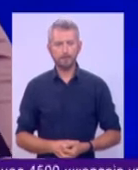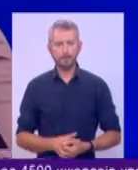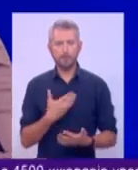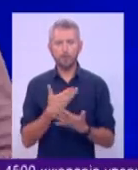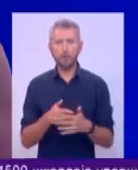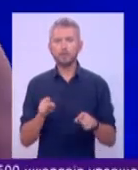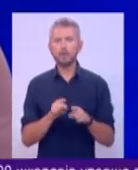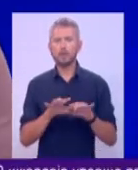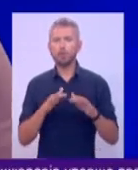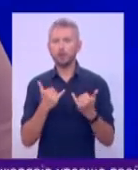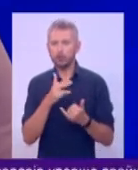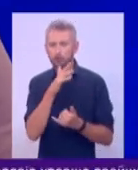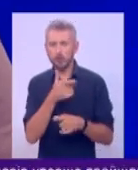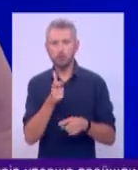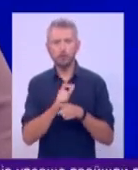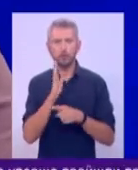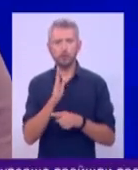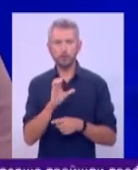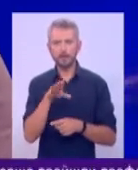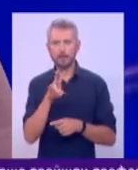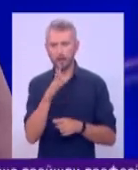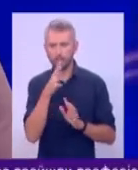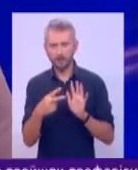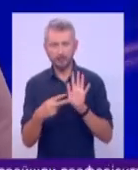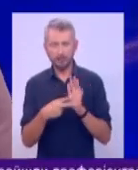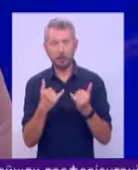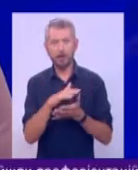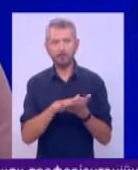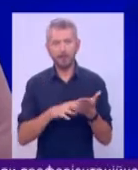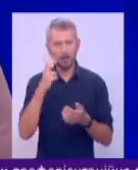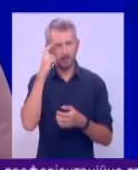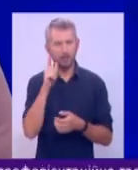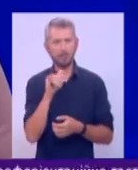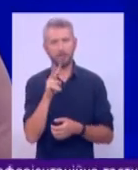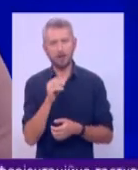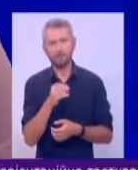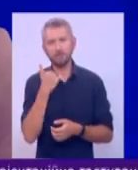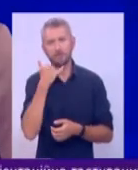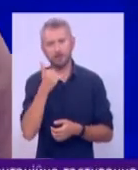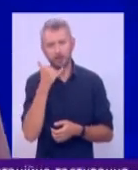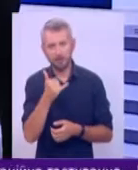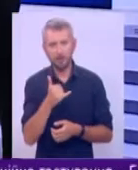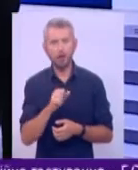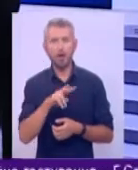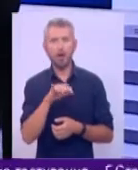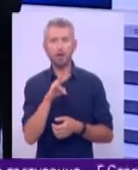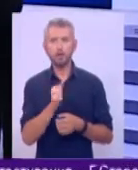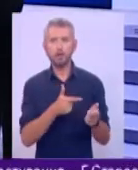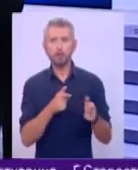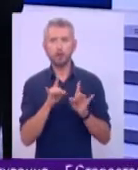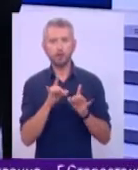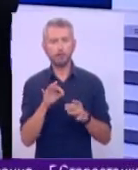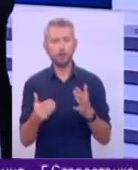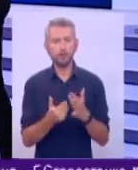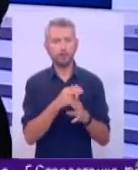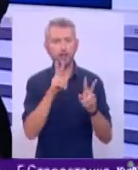Ось такі події цього часу. Більше буде вже вести на 19. Ну а далі Київ Лайв, прямий ефір. Долучайтесь з дзвінками. Альона Зінченко вже готова розповісти про нові